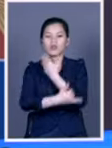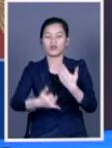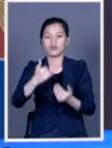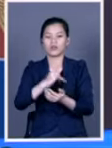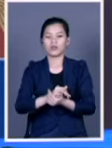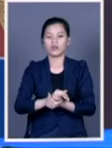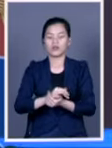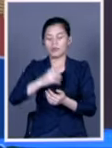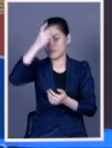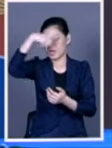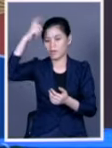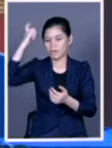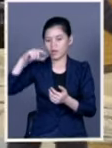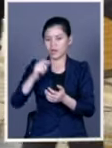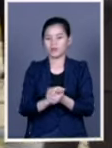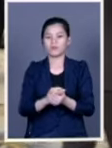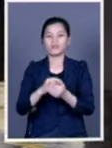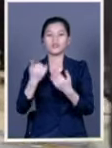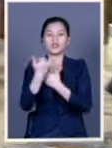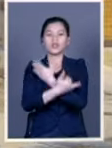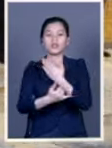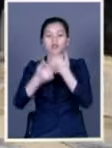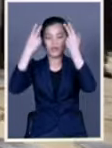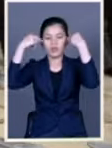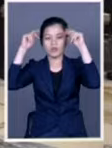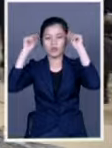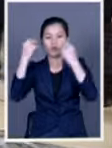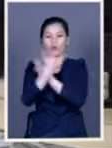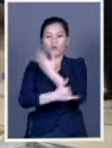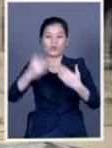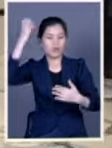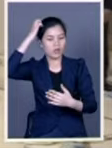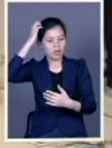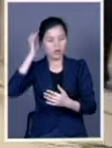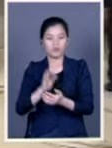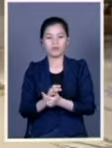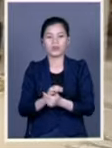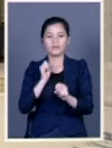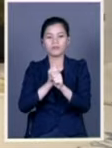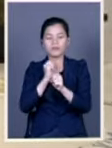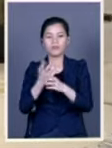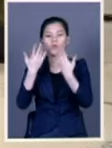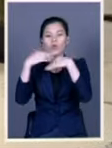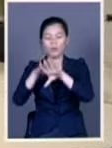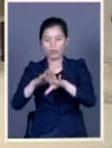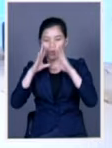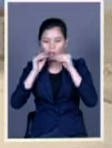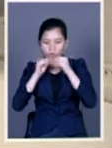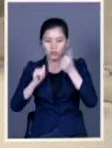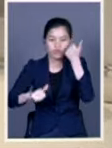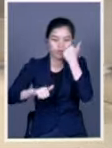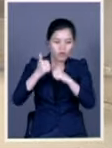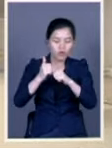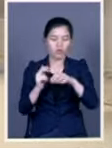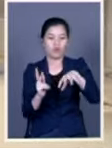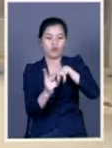จากนั้นพันธทานนายกรัฐมนตรีแห่งสาธารณรัฐประชาธิปไตยประชาชนลาวได้สืบต่อเข้าร่วมกองประชุมสุดยอดขอบการร่ว